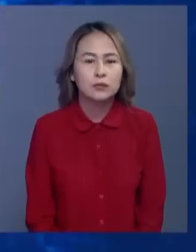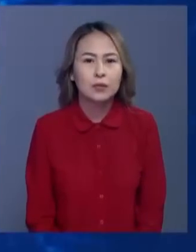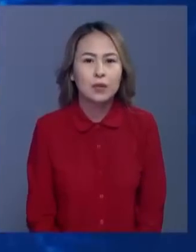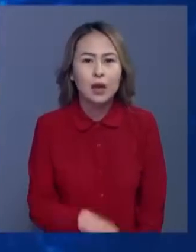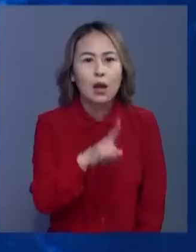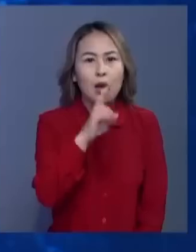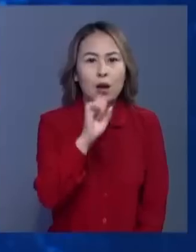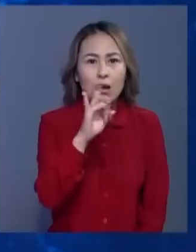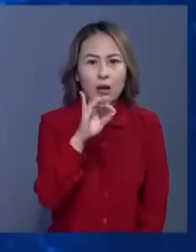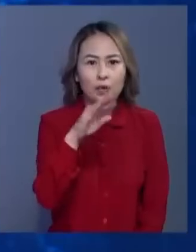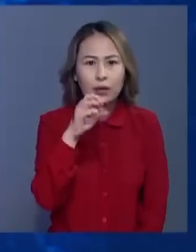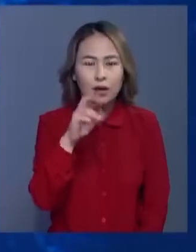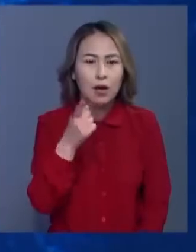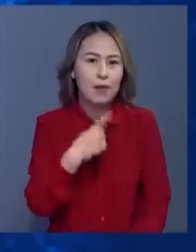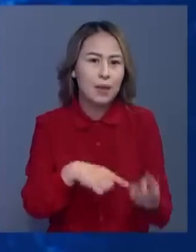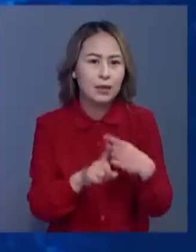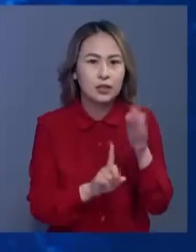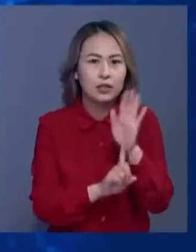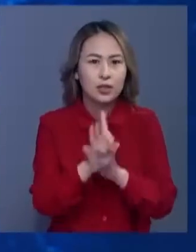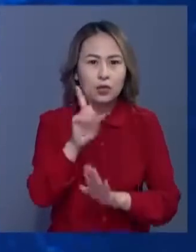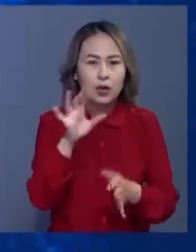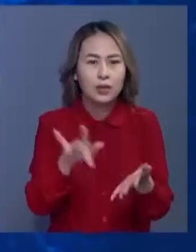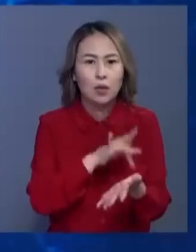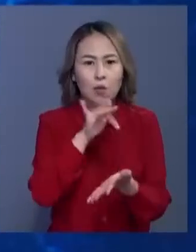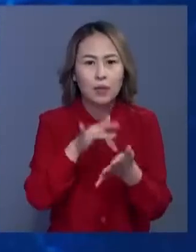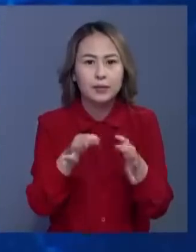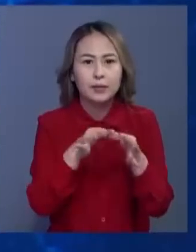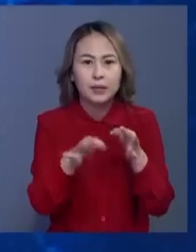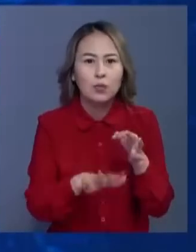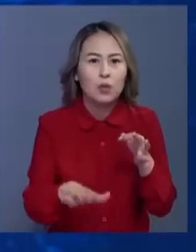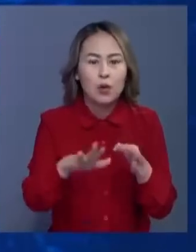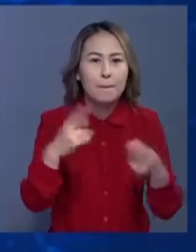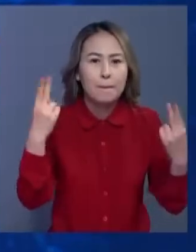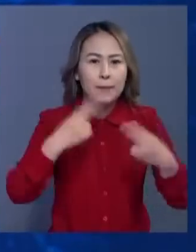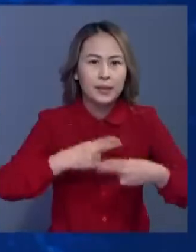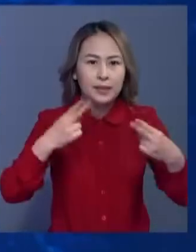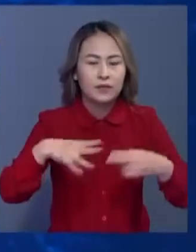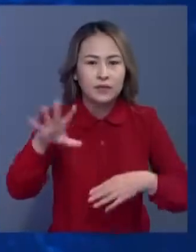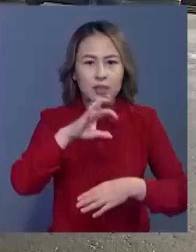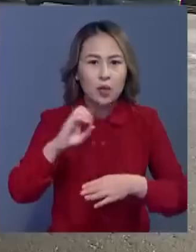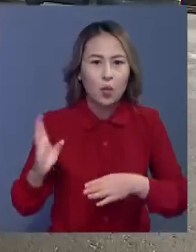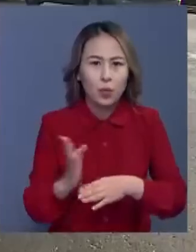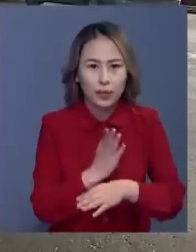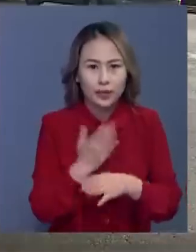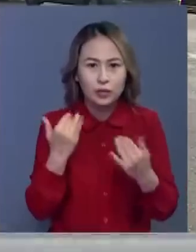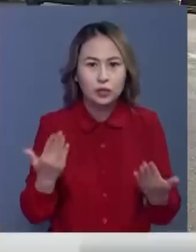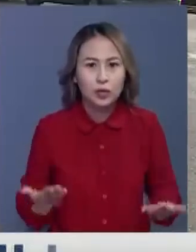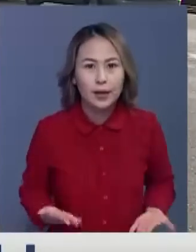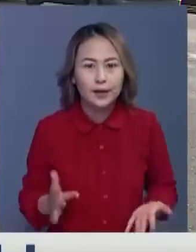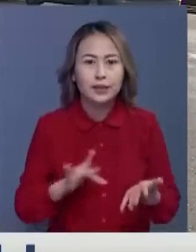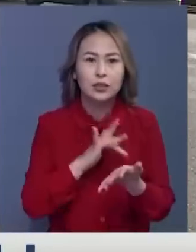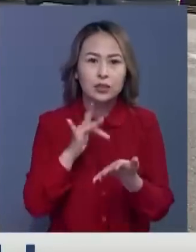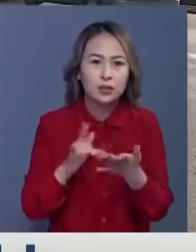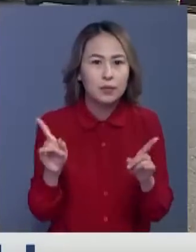Қара өткелде тіршілік қайта жандана бастады. Елорда маңындағы елді мекеннен блок бекеттерді алып тастады. Енді тұрғындар